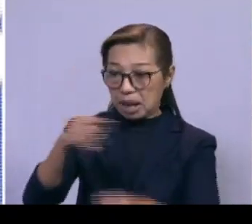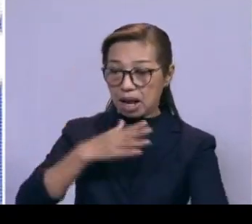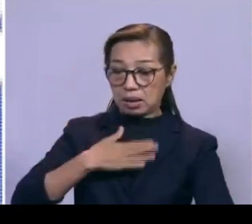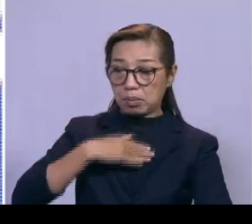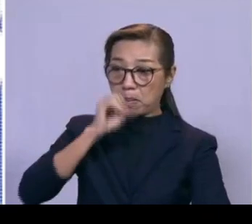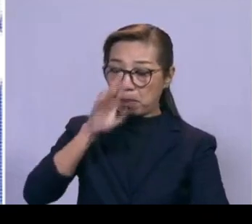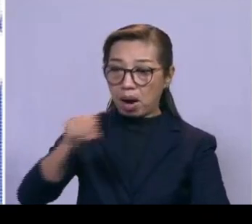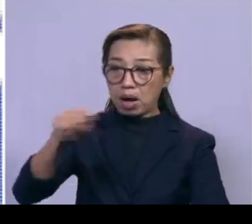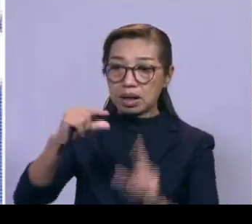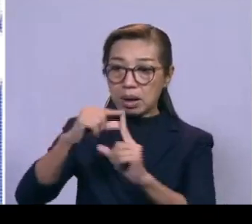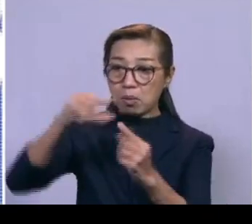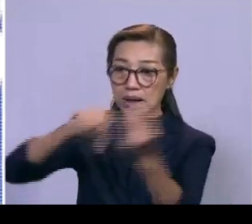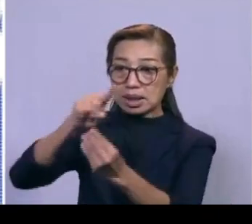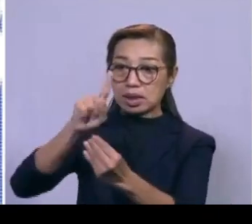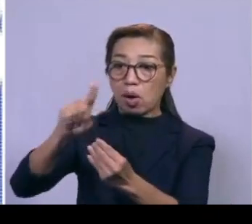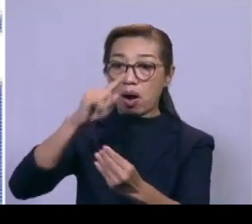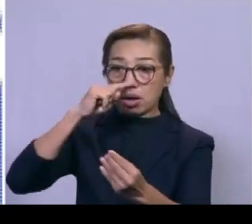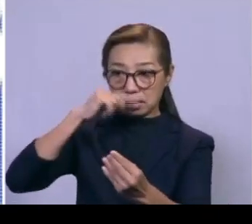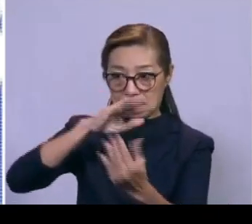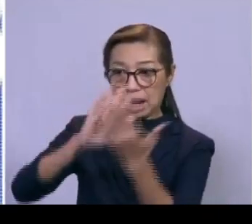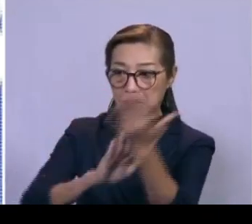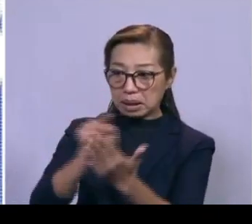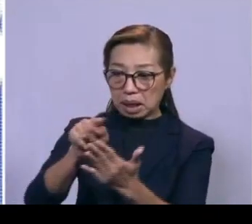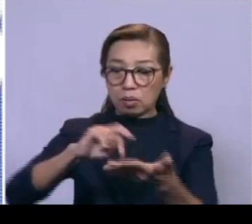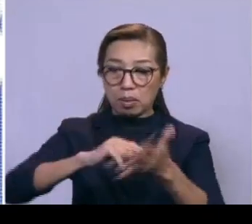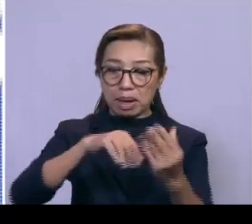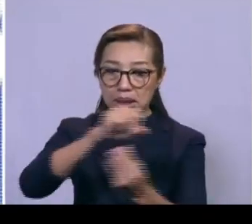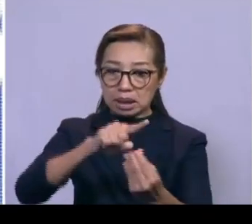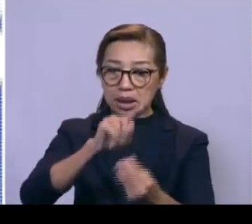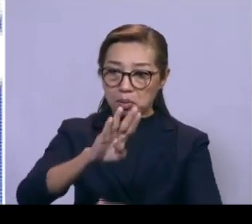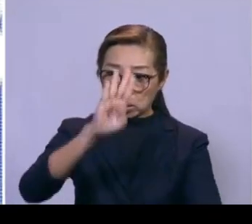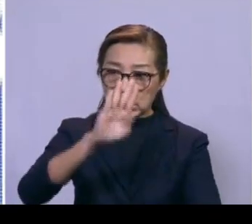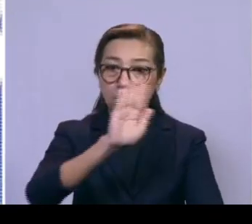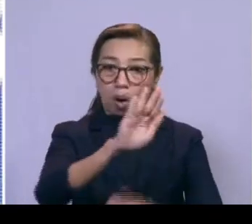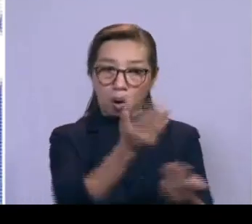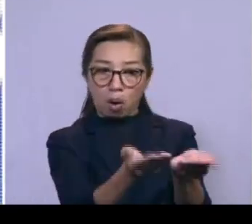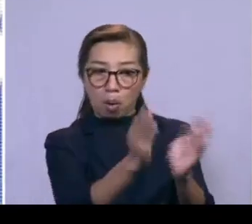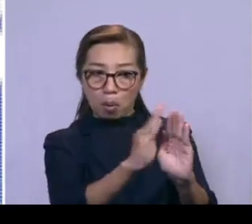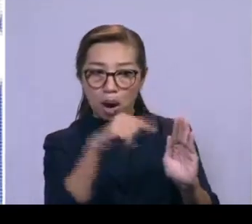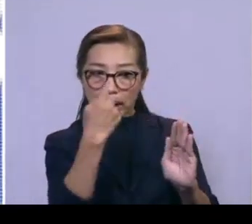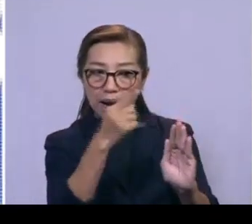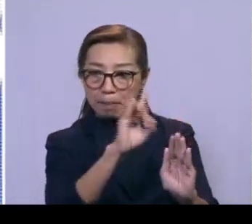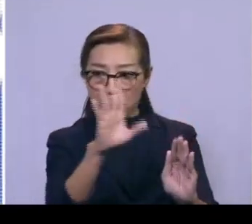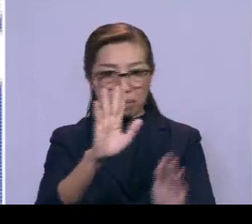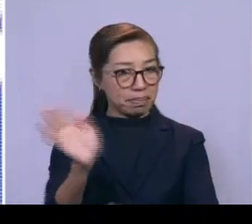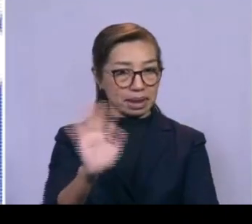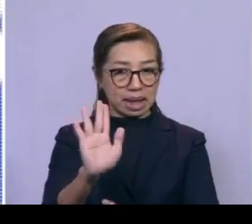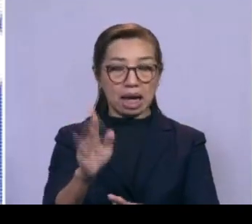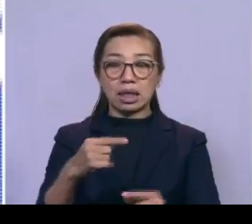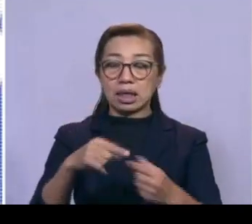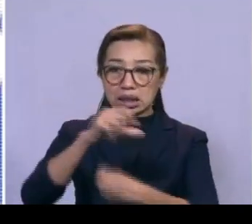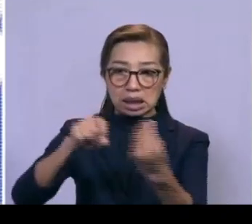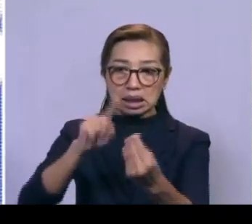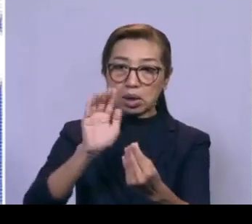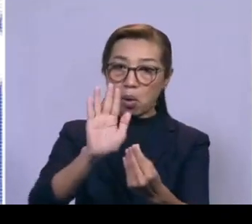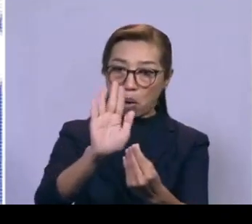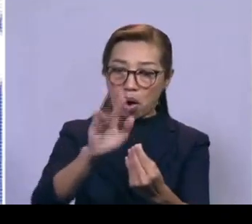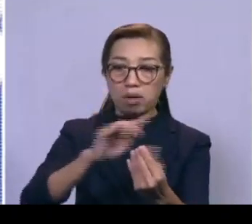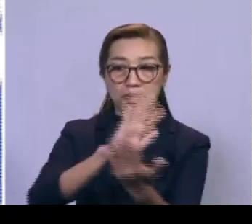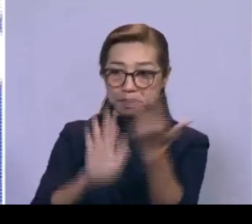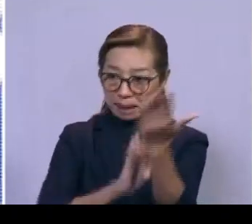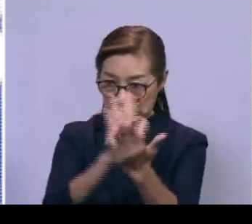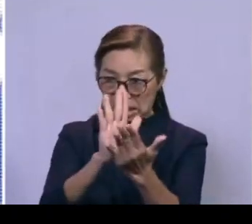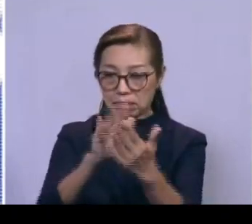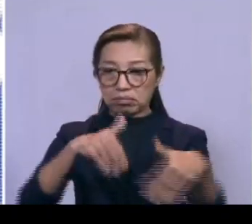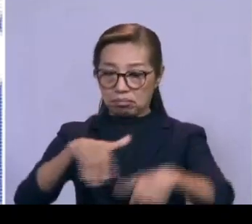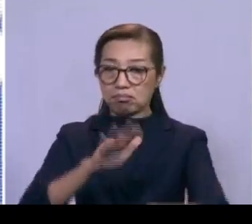ะคำว่าเศรษฐกิจของประเทศไม่ใช่เศรษฐกิจหรือธุรกิจของครอบครัวใดครอบครัวหนึ่งแต่เป็นเศรษฐกิจของประเทศชา